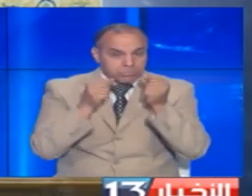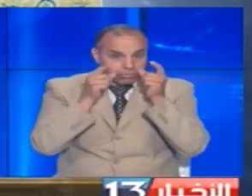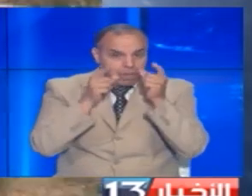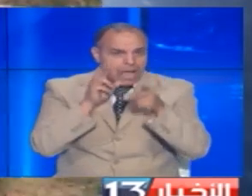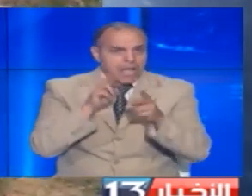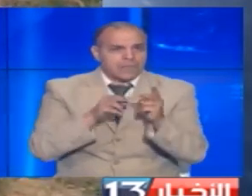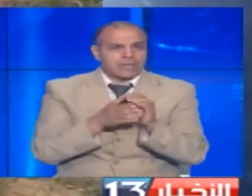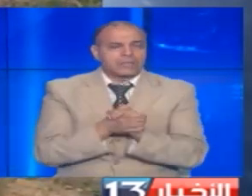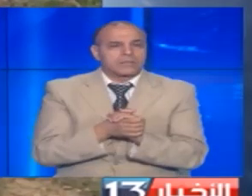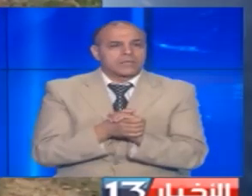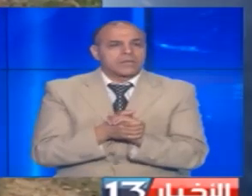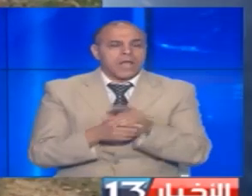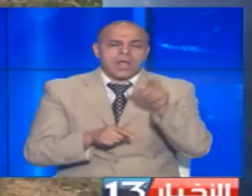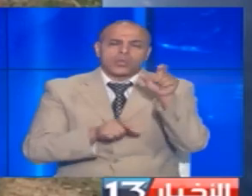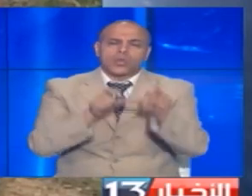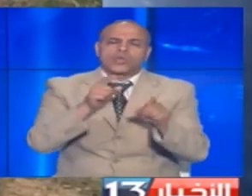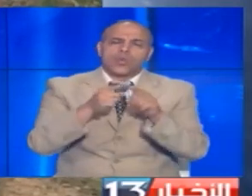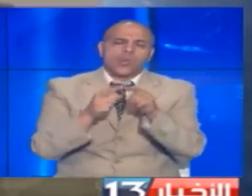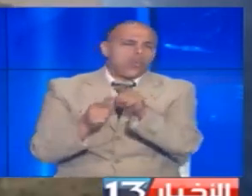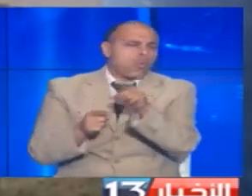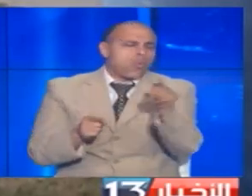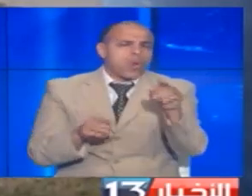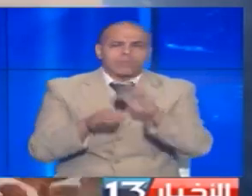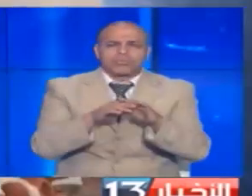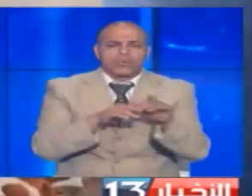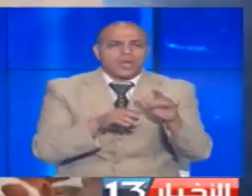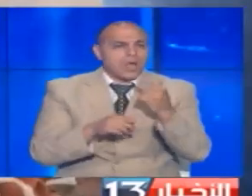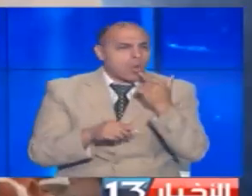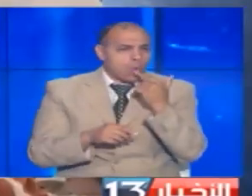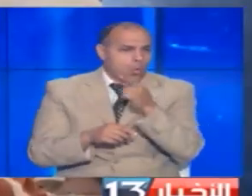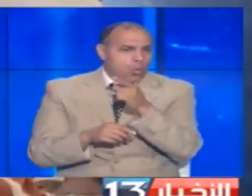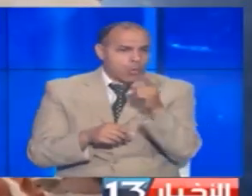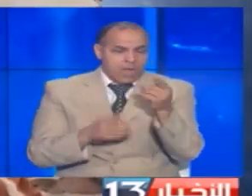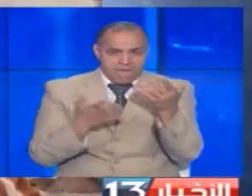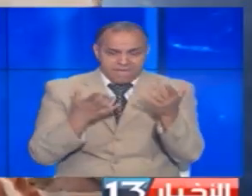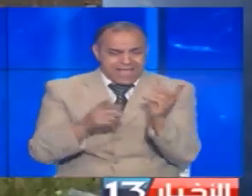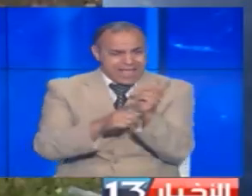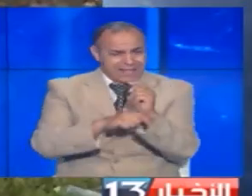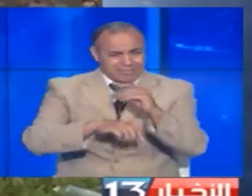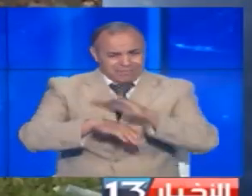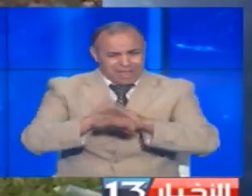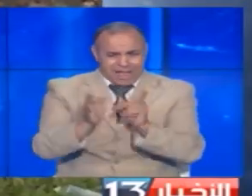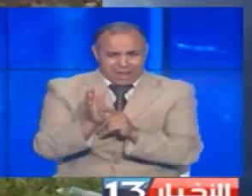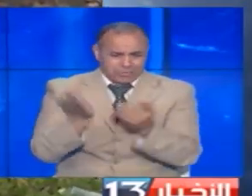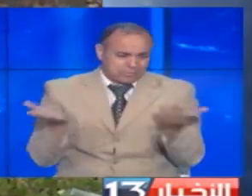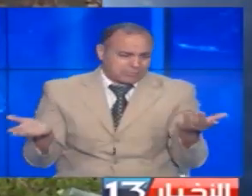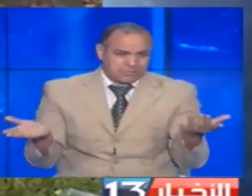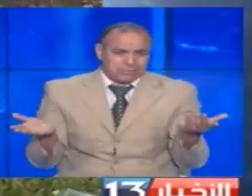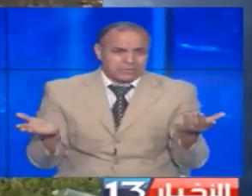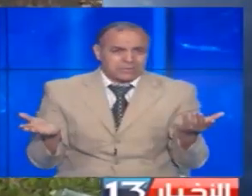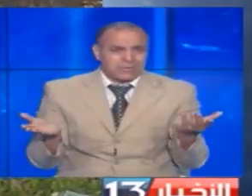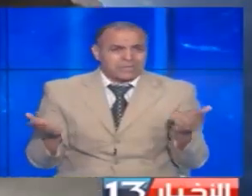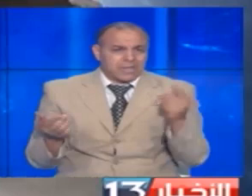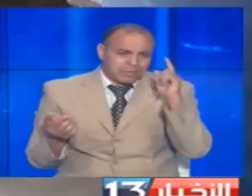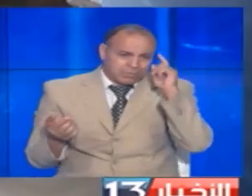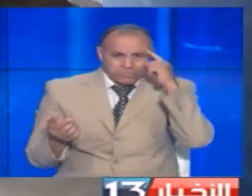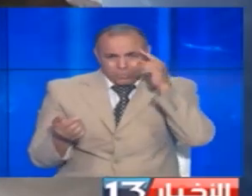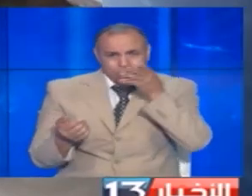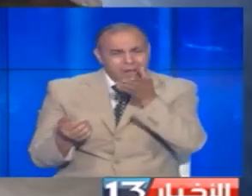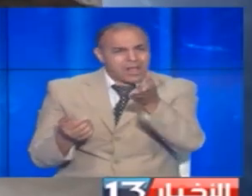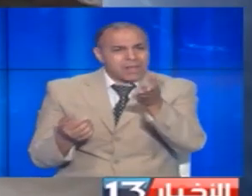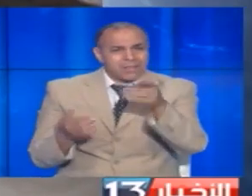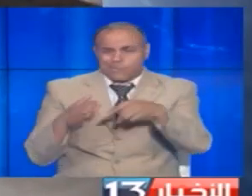كبير كان توجه المواطنين يعني بصفه عامه مش انه نقول لهم ماذا بيهمهم يحترموا القانون ويخليك وانه م يشير الى